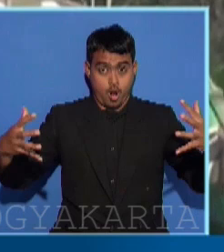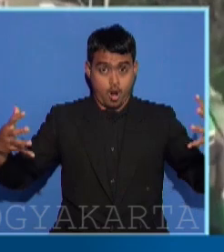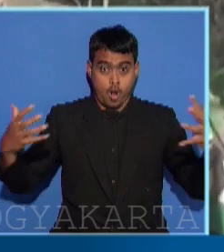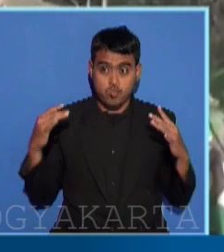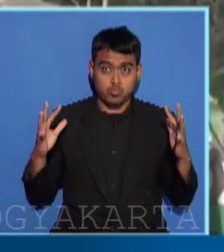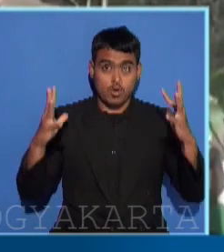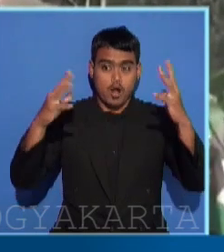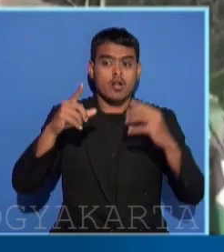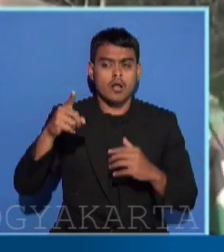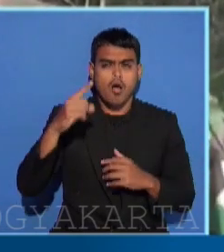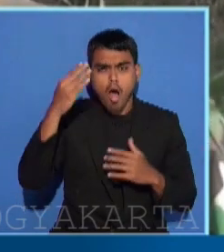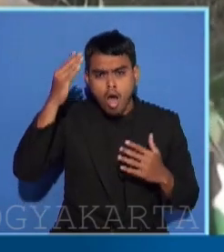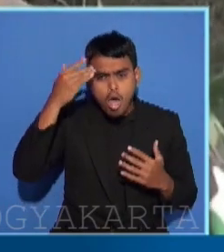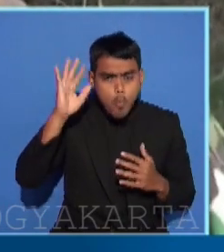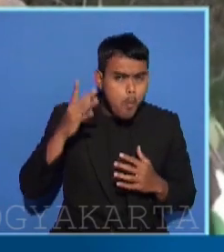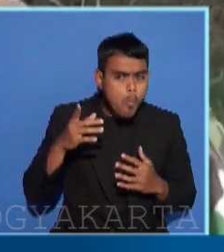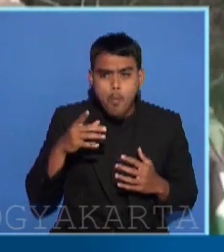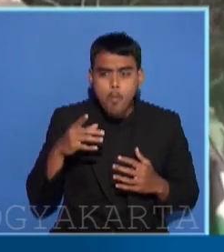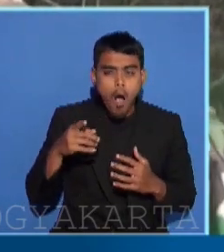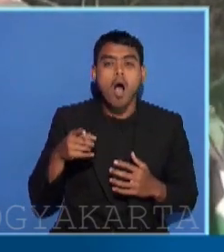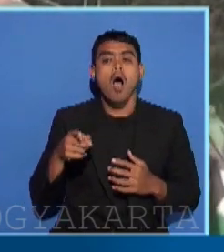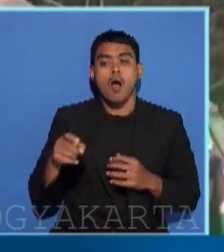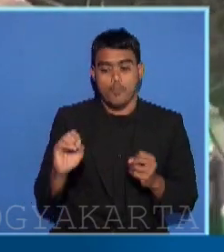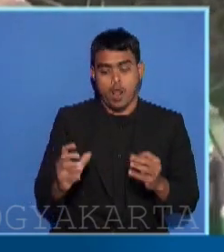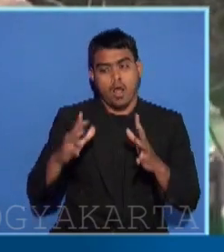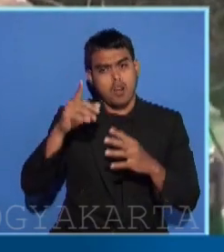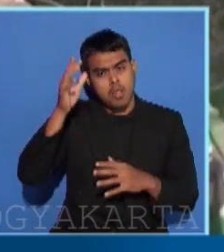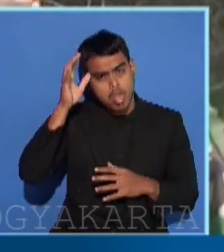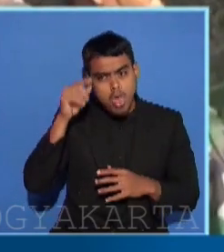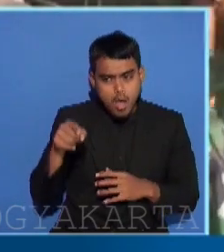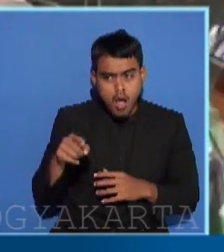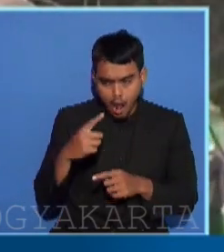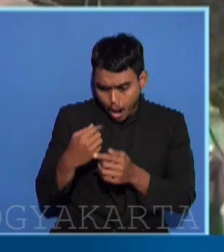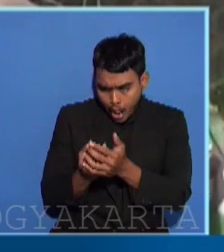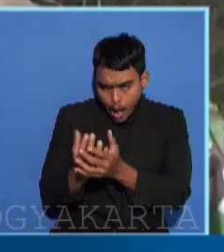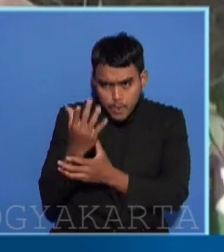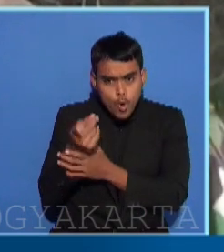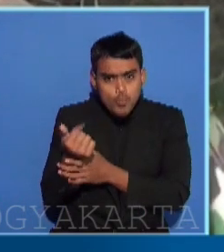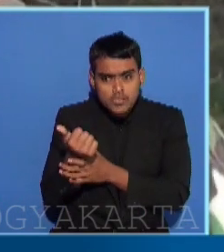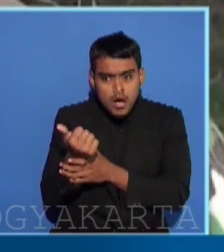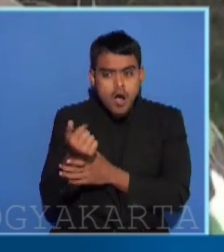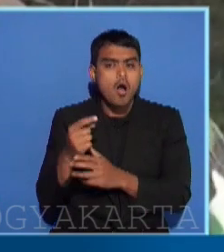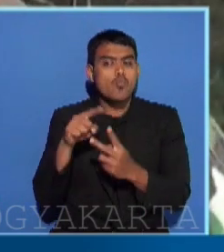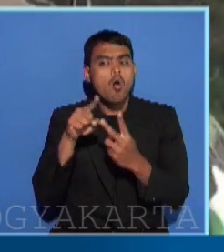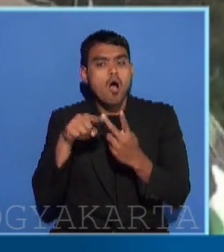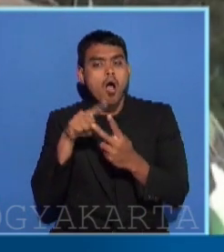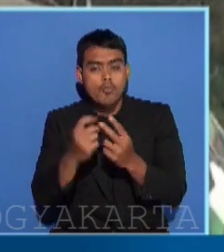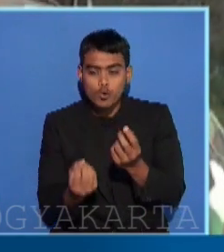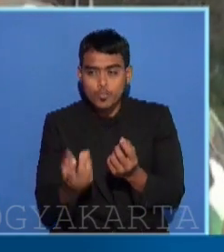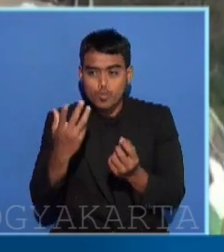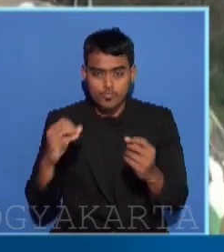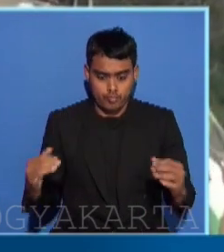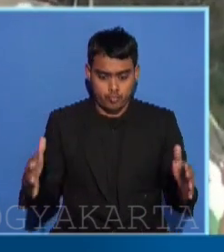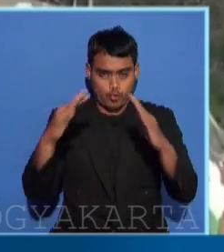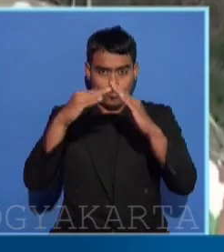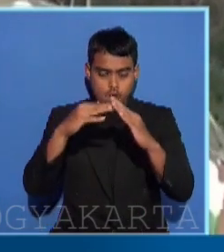ini masih berlangsung kebakaran kemudian titik apinya juga dimungkinkan ada dua sumber titik api jadi untuk penghitungan luasan